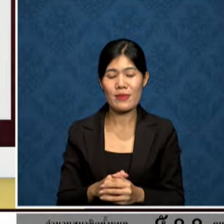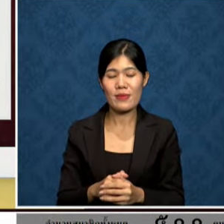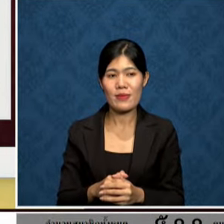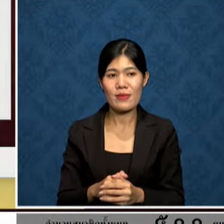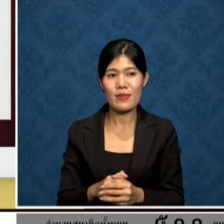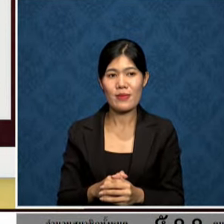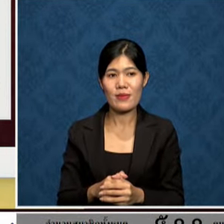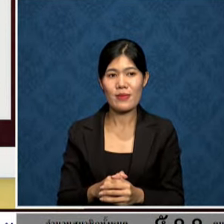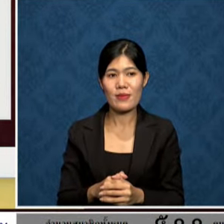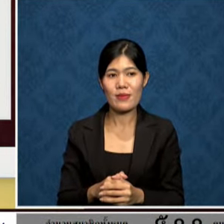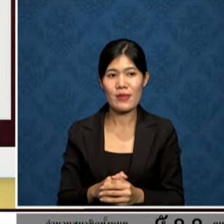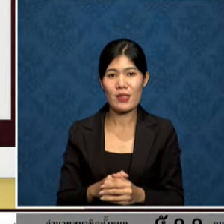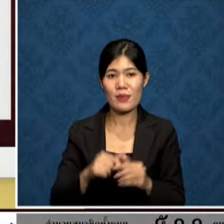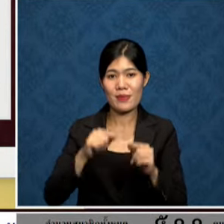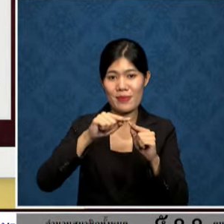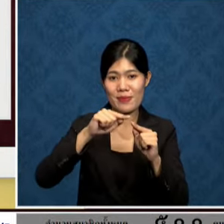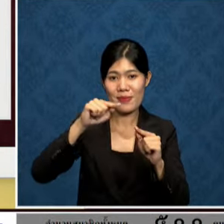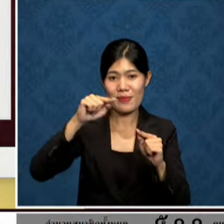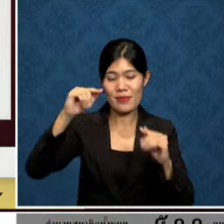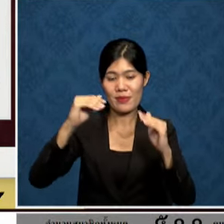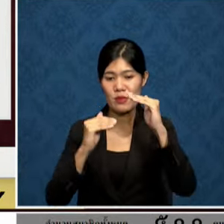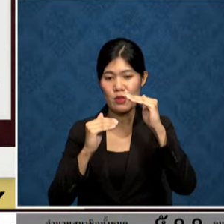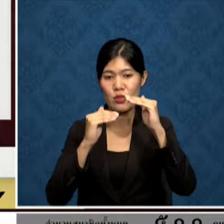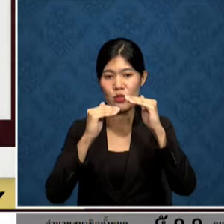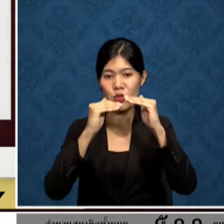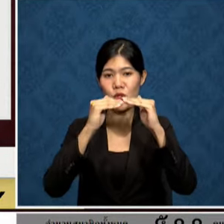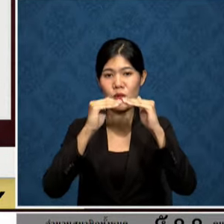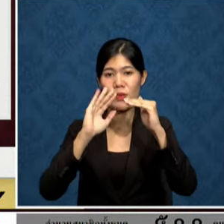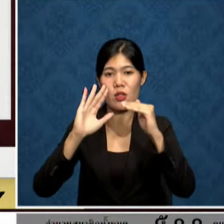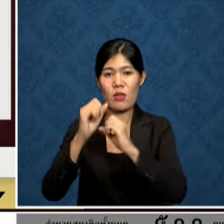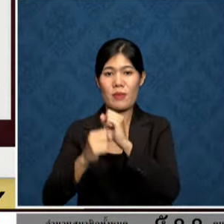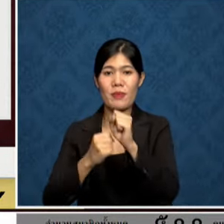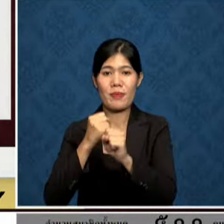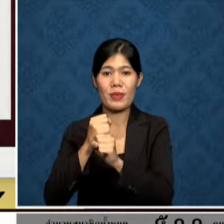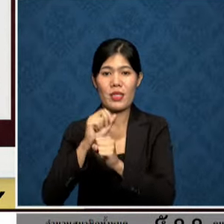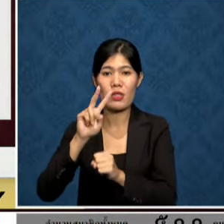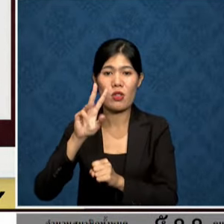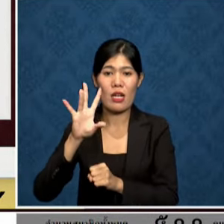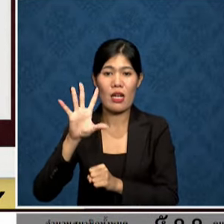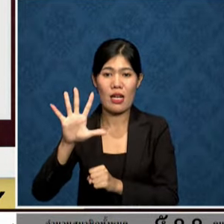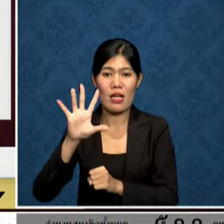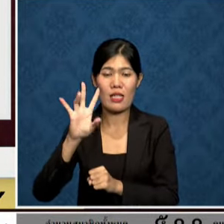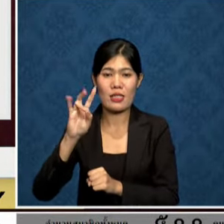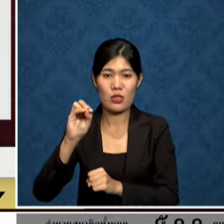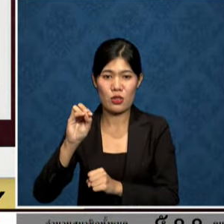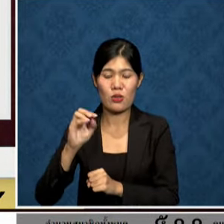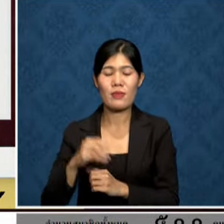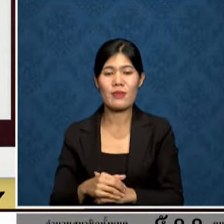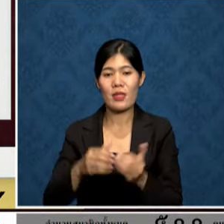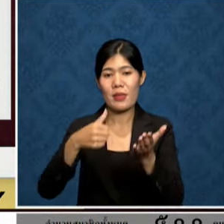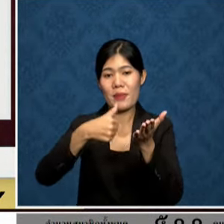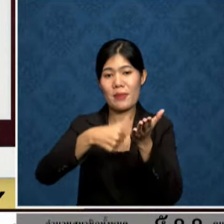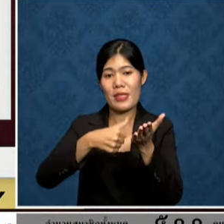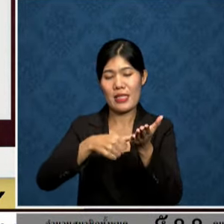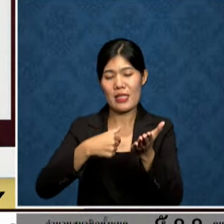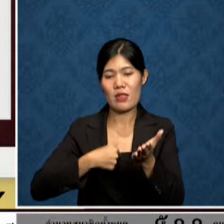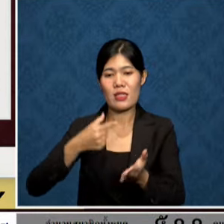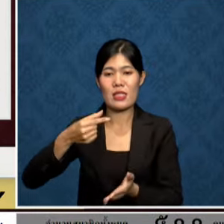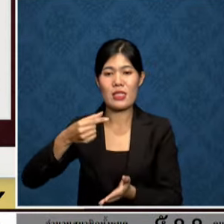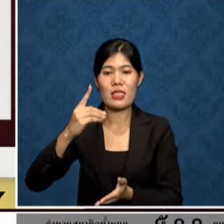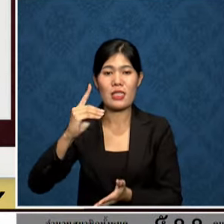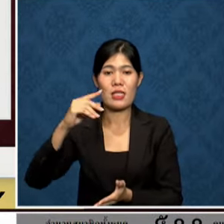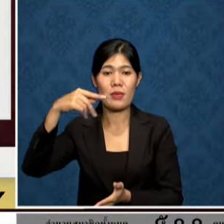เอ่อจุดสูงสุดนะคะหรือว่าพีคใหม่ในปี 2570ค่ะที่หนี้สาธารณะต่อ GDPของเราจะพุ่งขึ้นไป